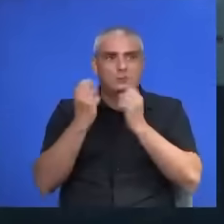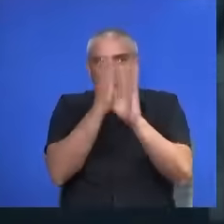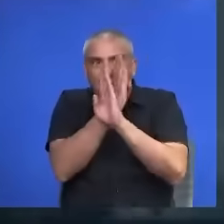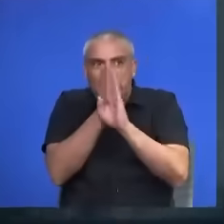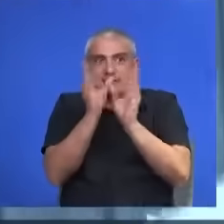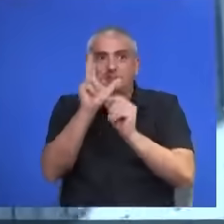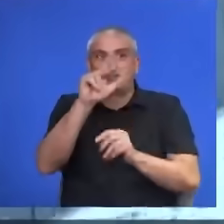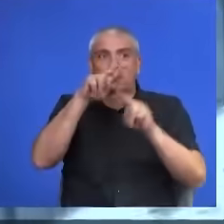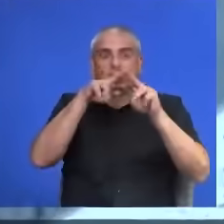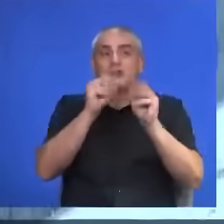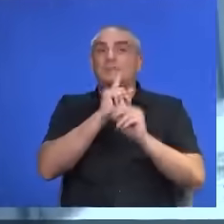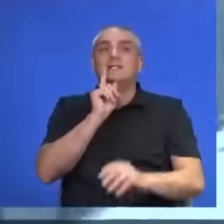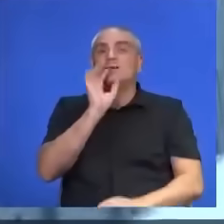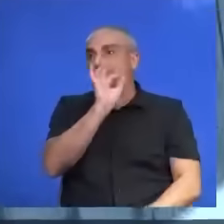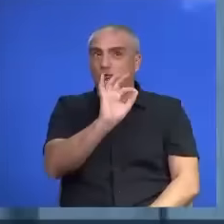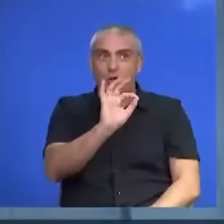שנשאר עם אמא שלו.